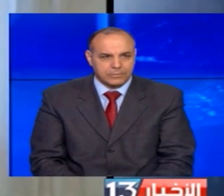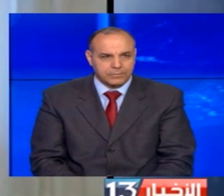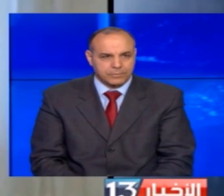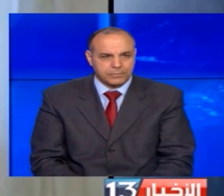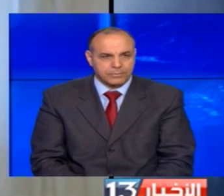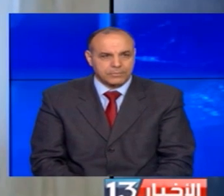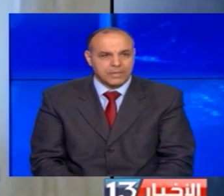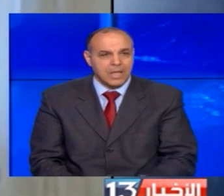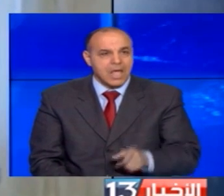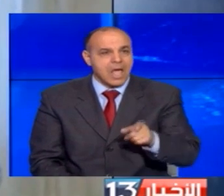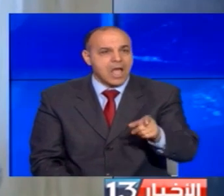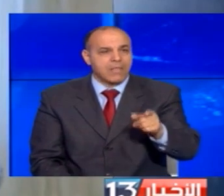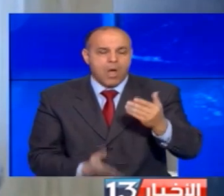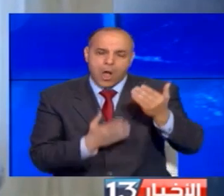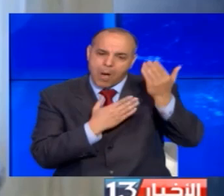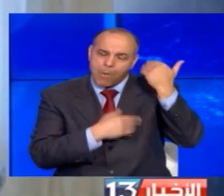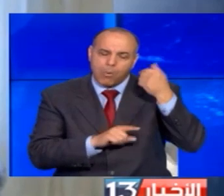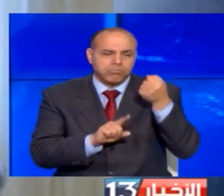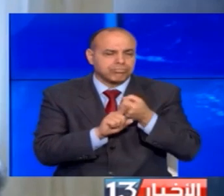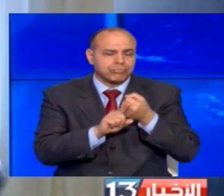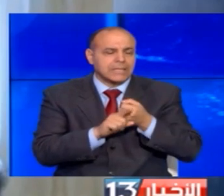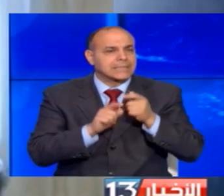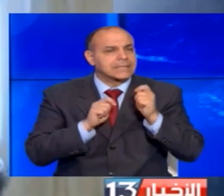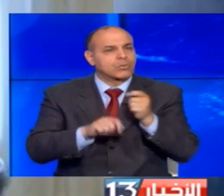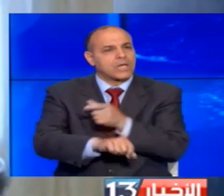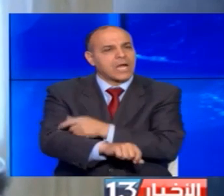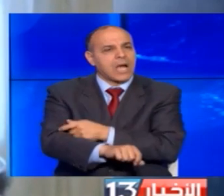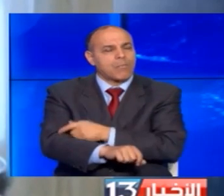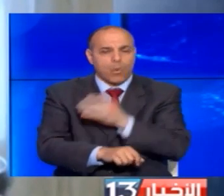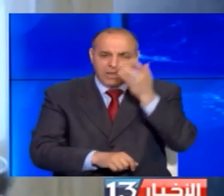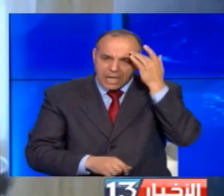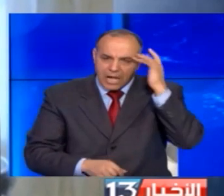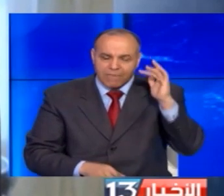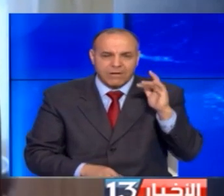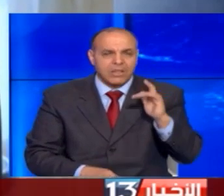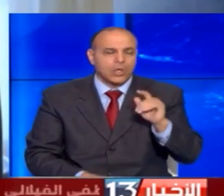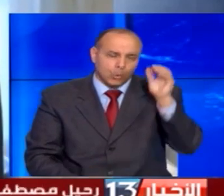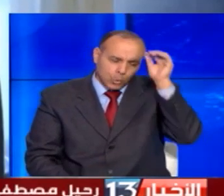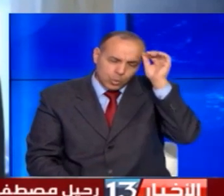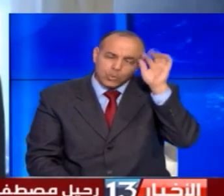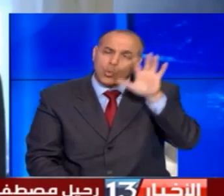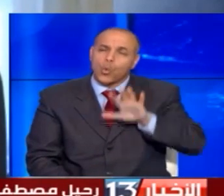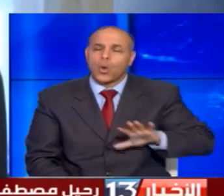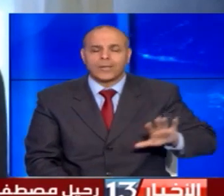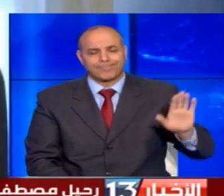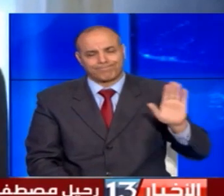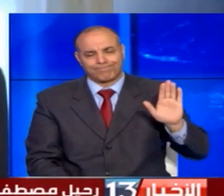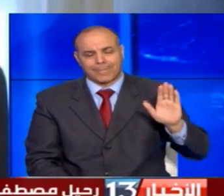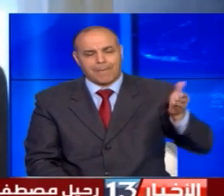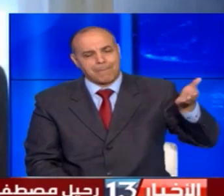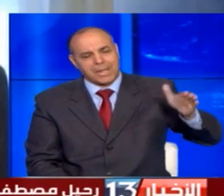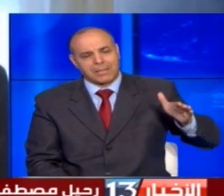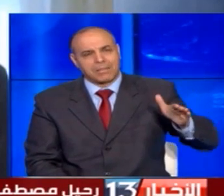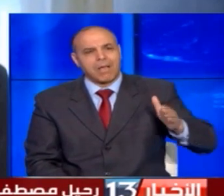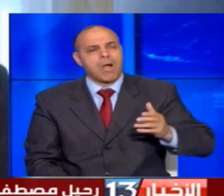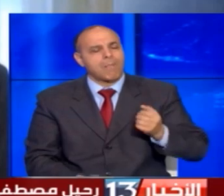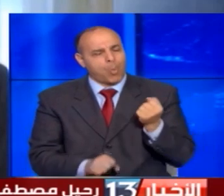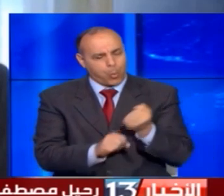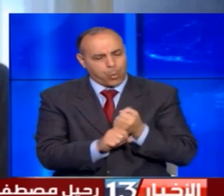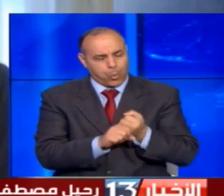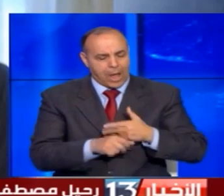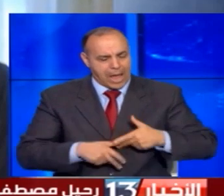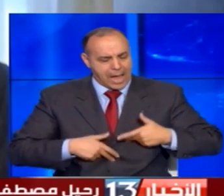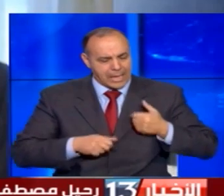صرح آخر من صروح النضال السياسي والنقابي والثقافي تودعه تونس اليوم بعد أن أعطاها من سنوات